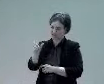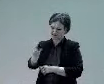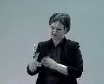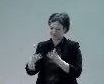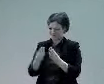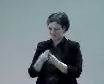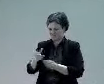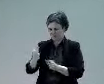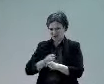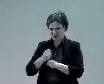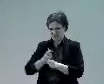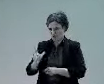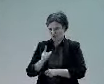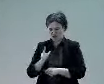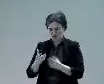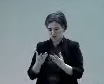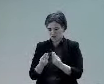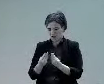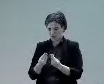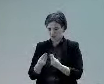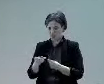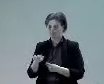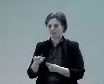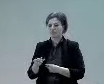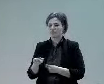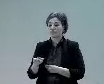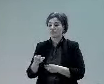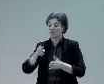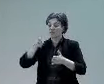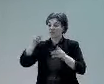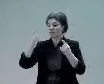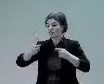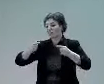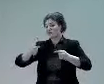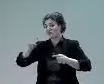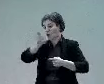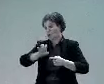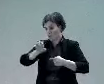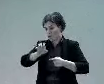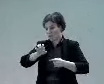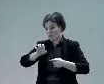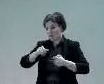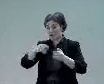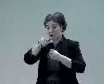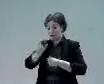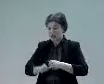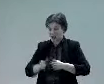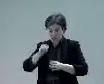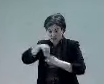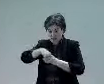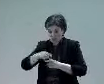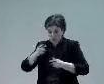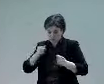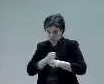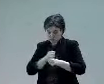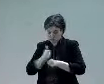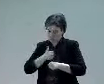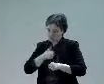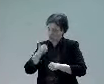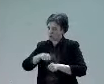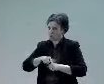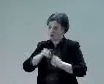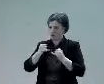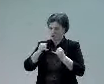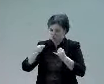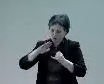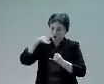ci abbiamo lavorato tanto nella scorsa legislatura. Sono tutte sfide europee che non risolviamo più solo entro i confini nazionali. Teniamolo presente mentre sfidiamo